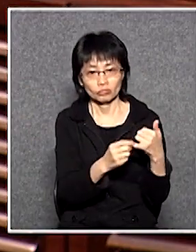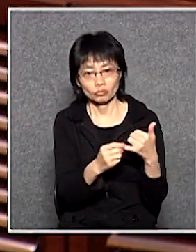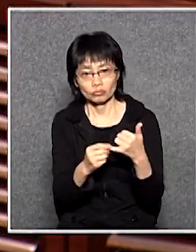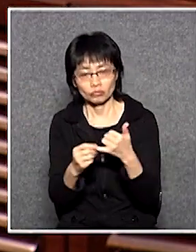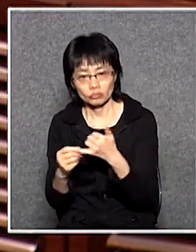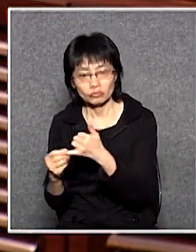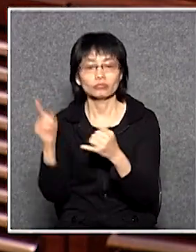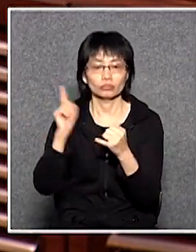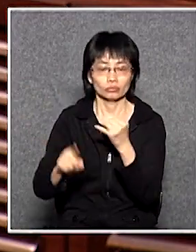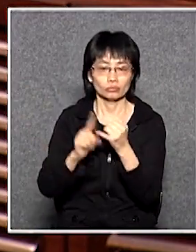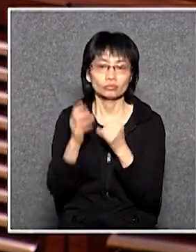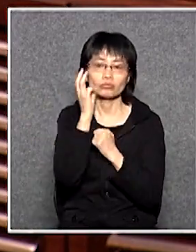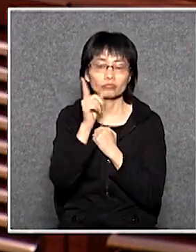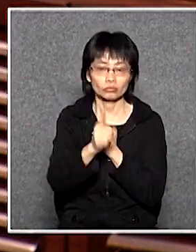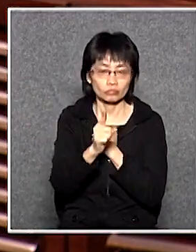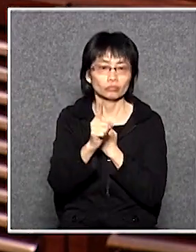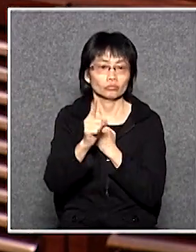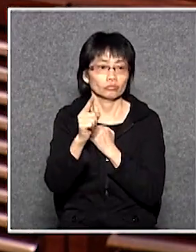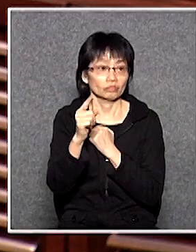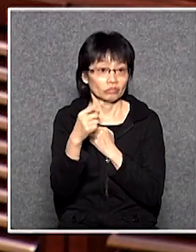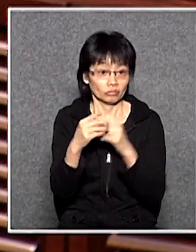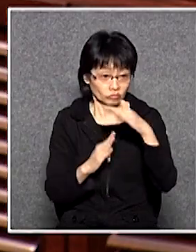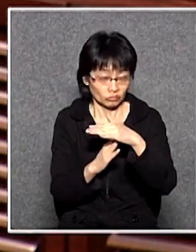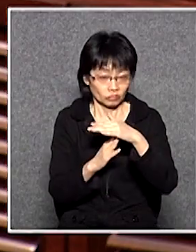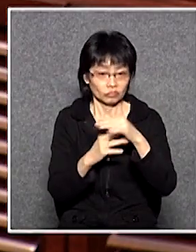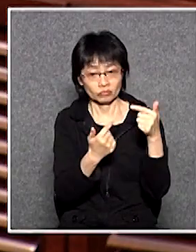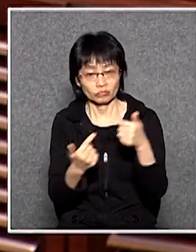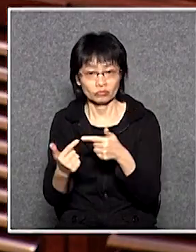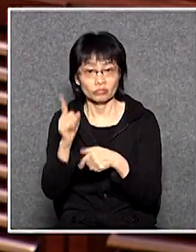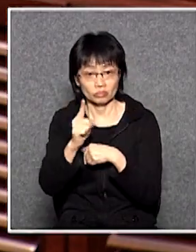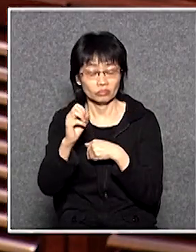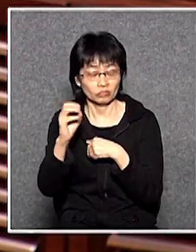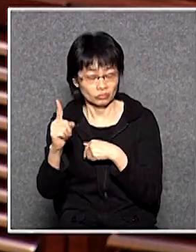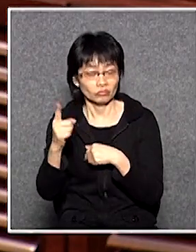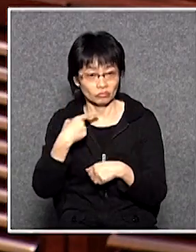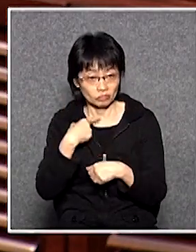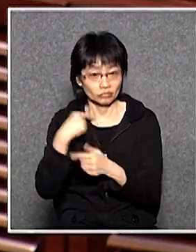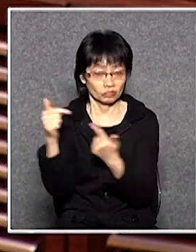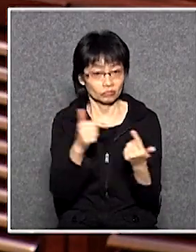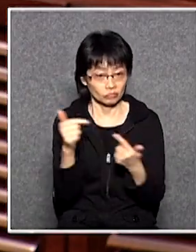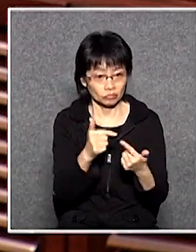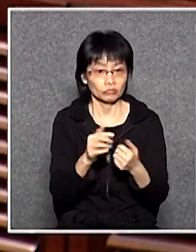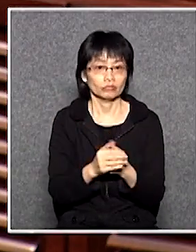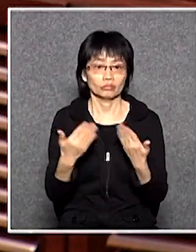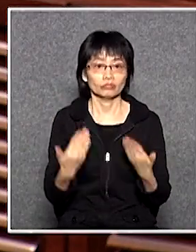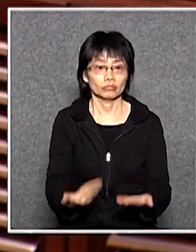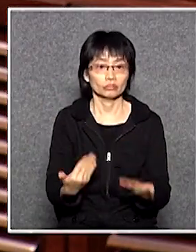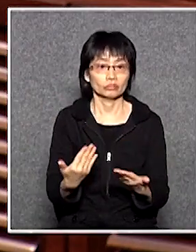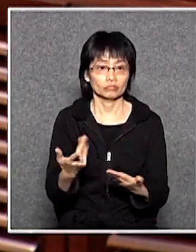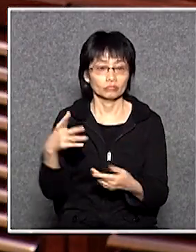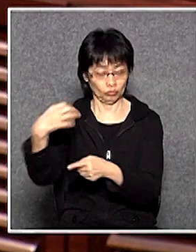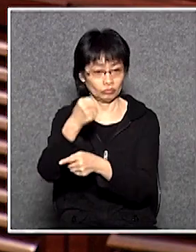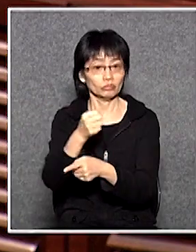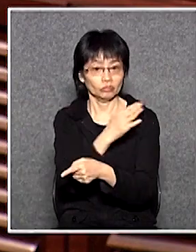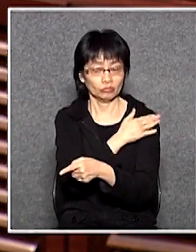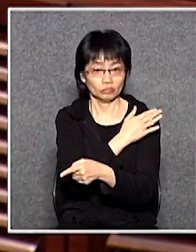啦。所以今次大主席终于为辩论时间设限，是绝对